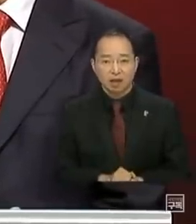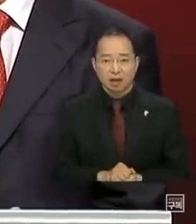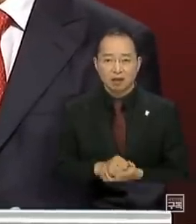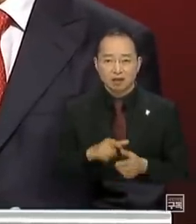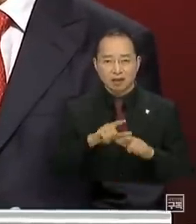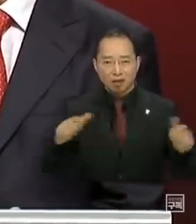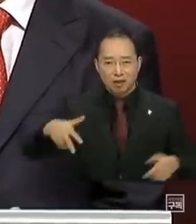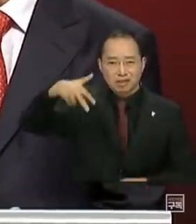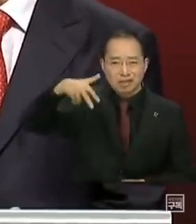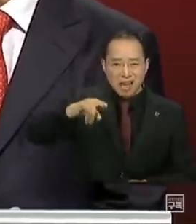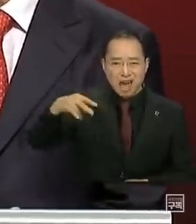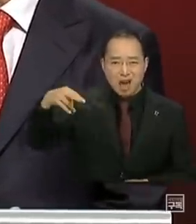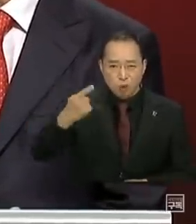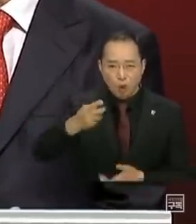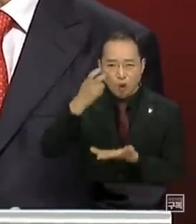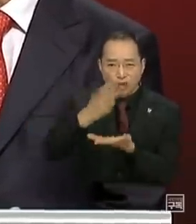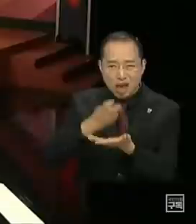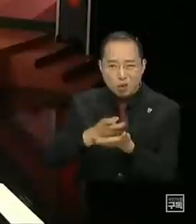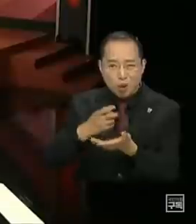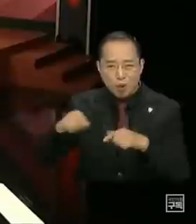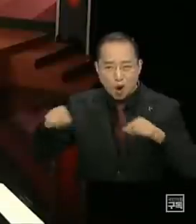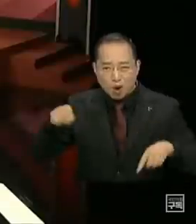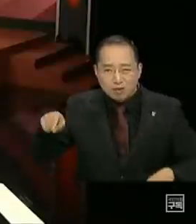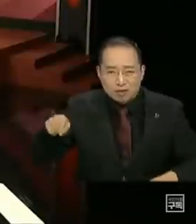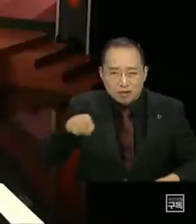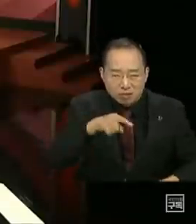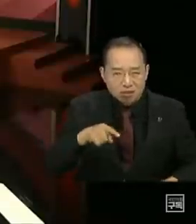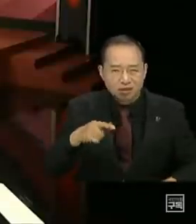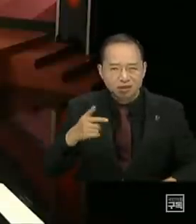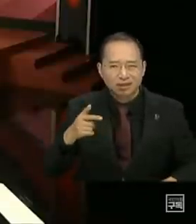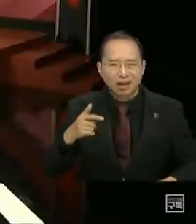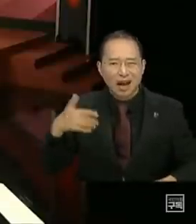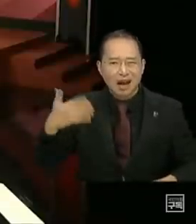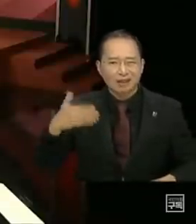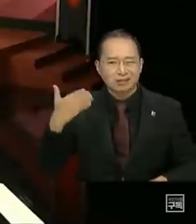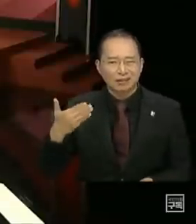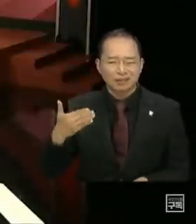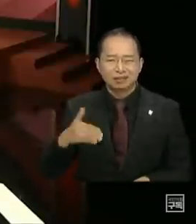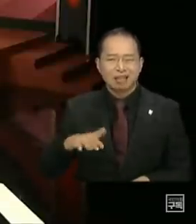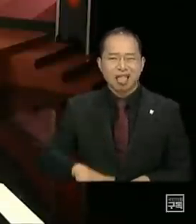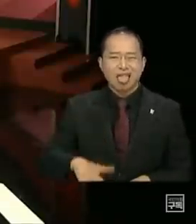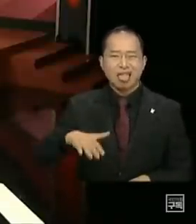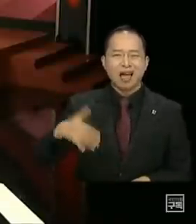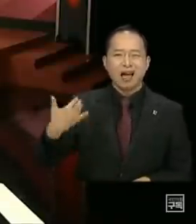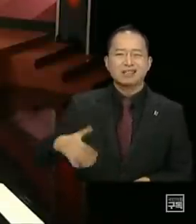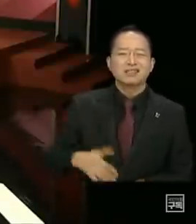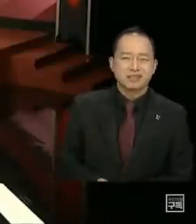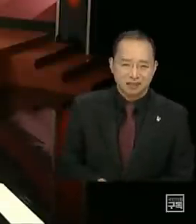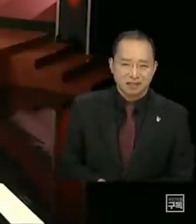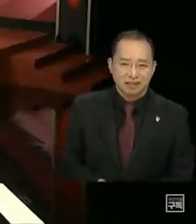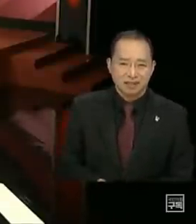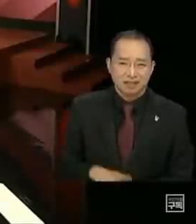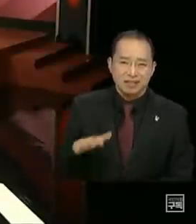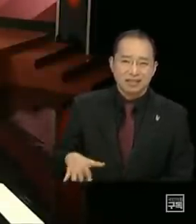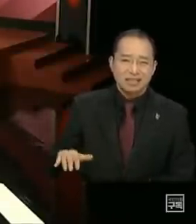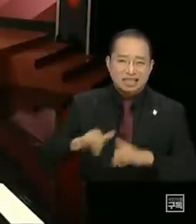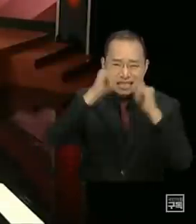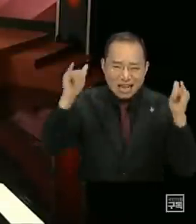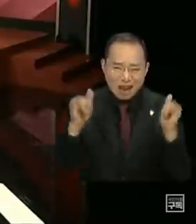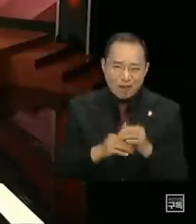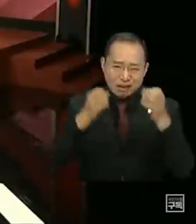제도가 아직도 중진국 시대에 머물고 있기 때문에 이걸 전체 사회개혁을 한번 해보자는